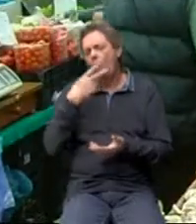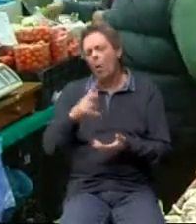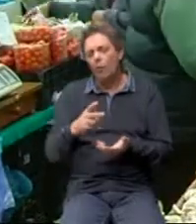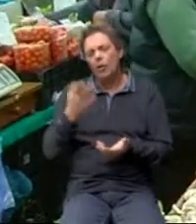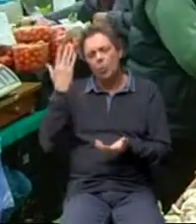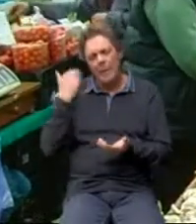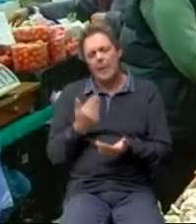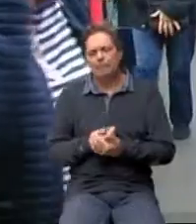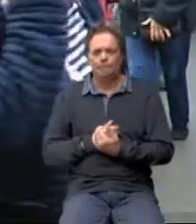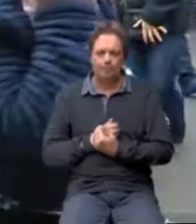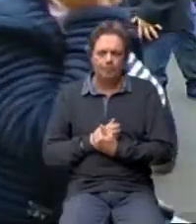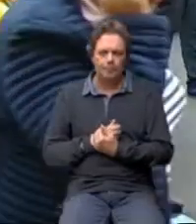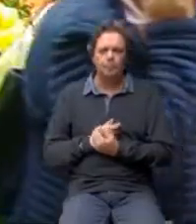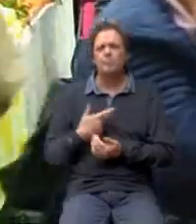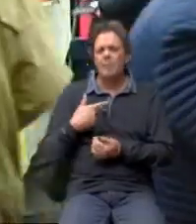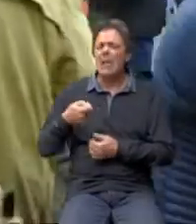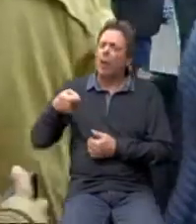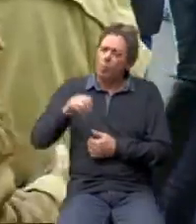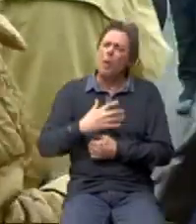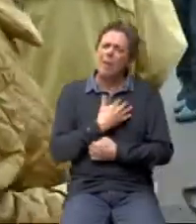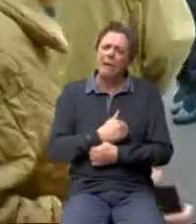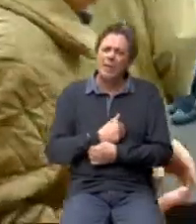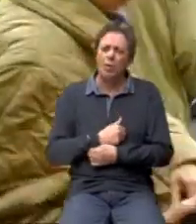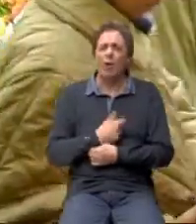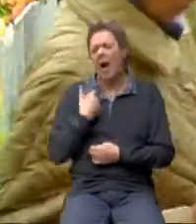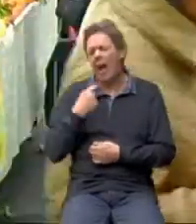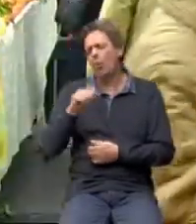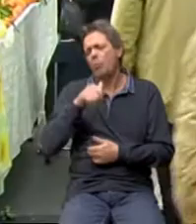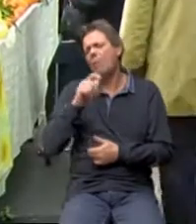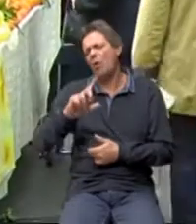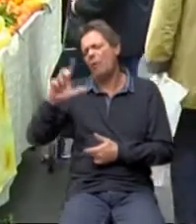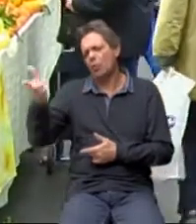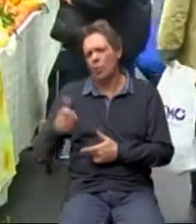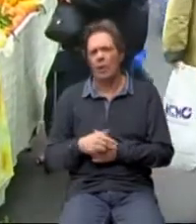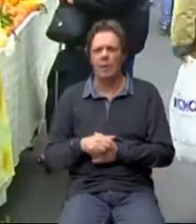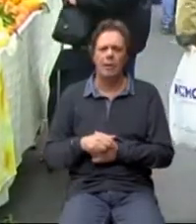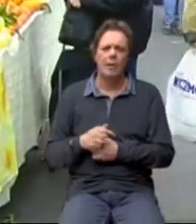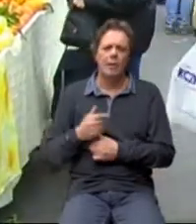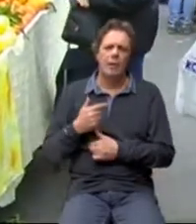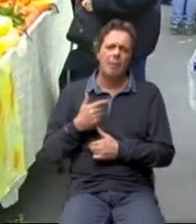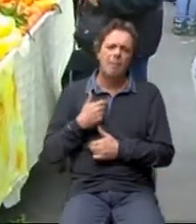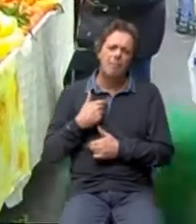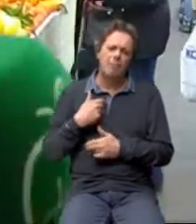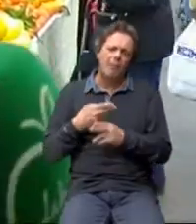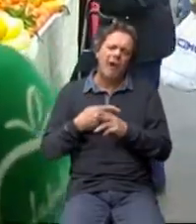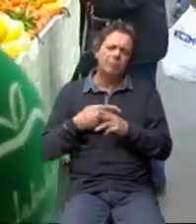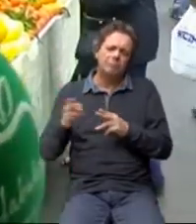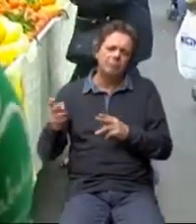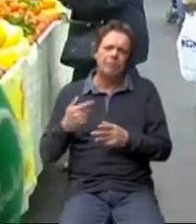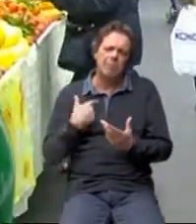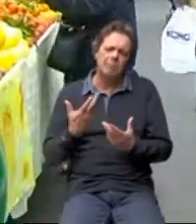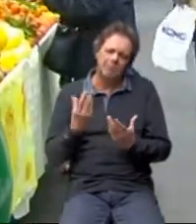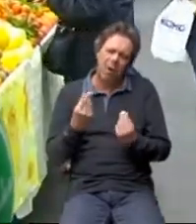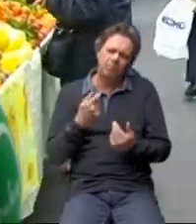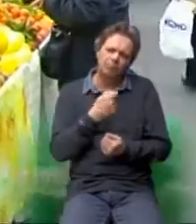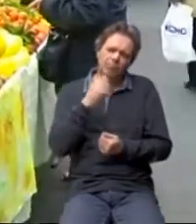su bili sljedeći. Kupujem, ali kupujem i ovo ostalo. Bio mi je malo preskupa. Znači nisu vam